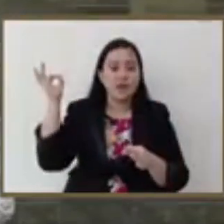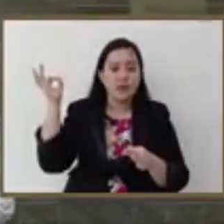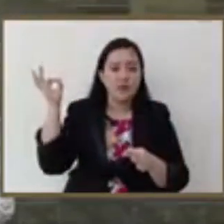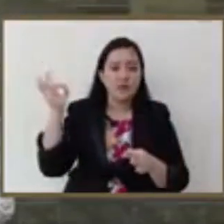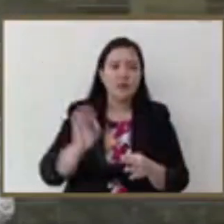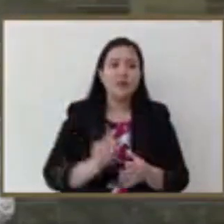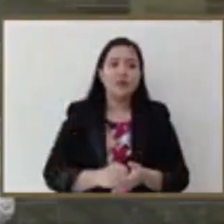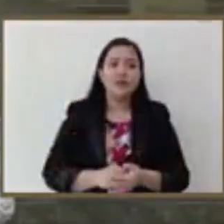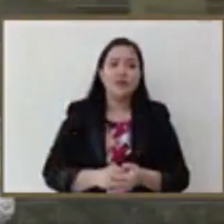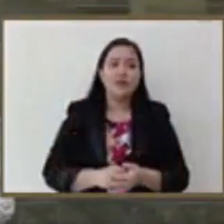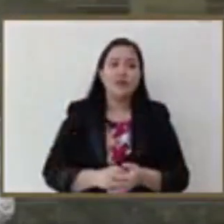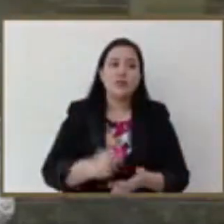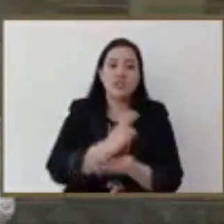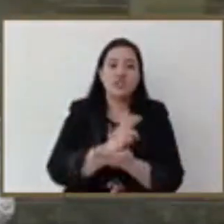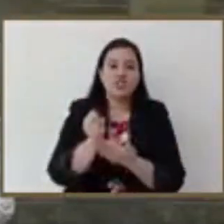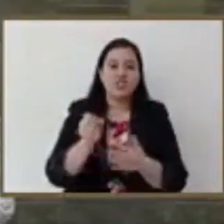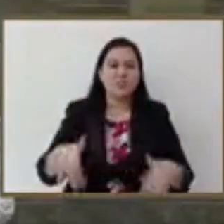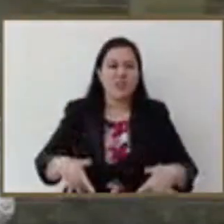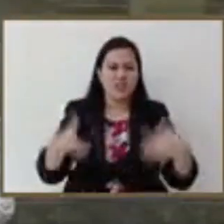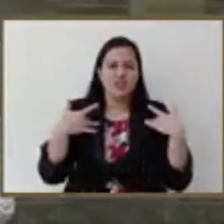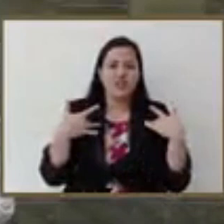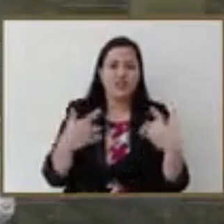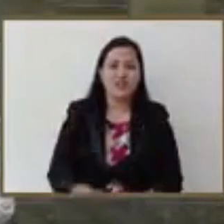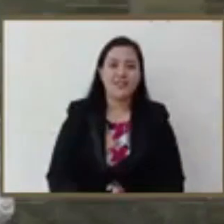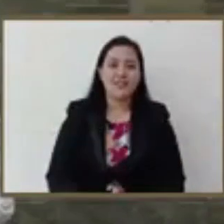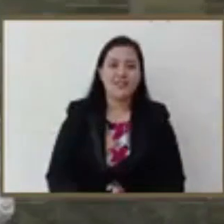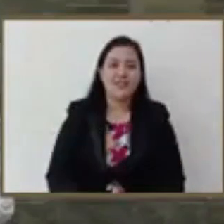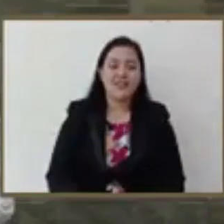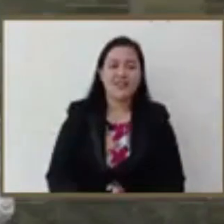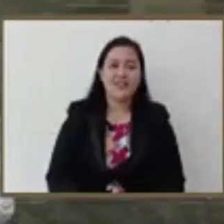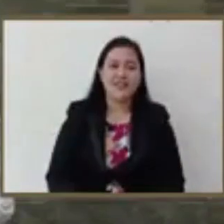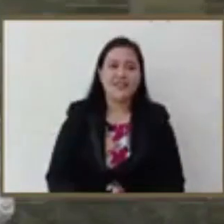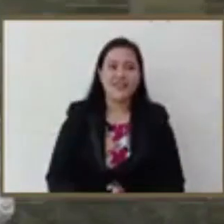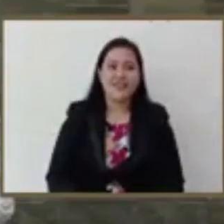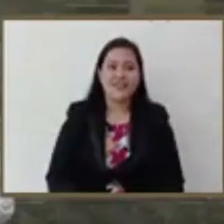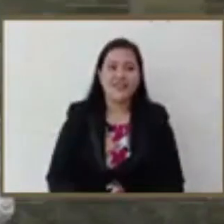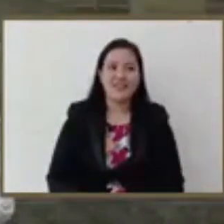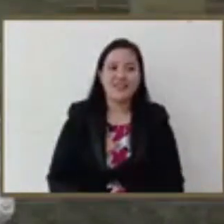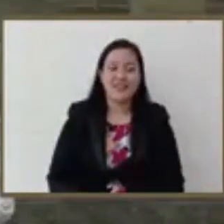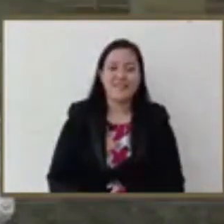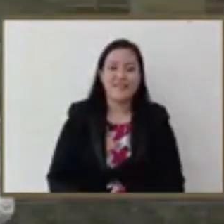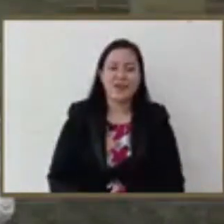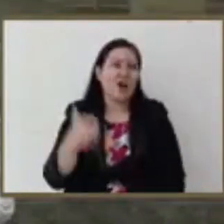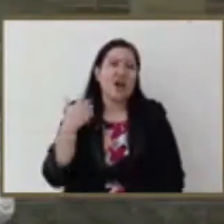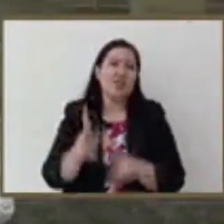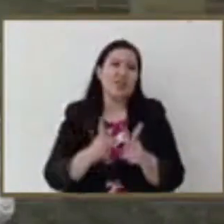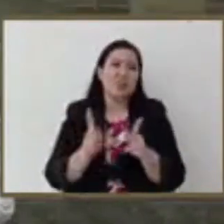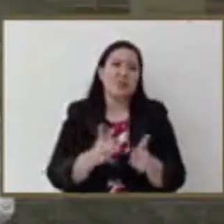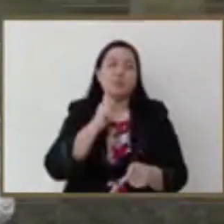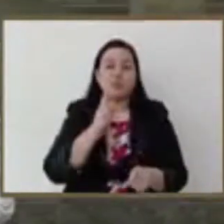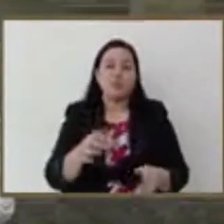A spiritual social life. Sabi lang iba, ayoko na dyan sa simbahan kasi pag ganun dyan sa simbahan, wala nang social